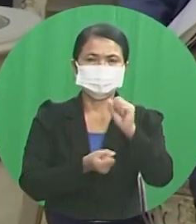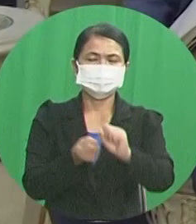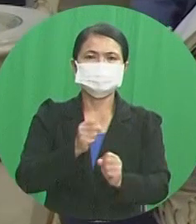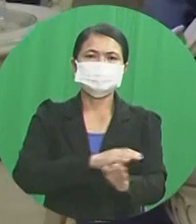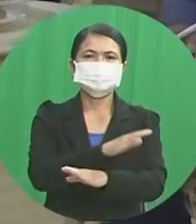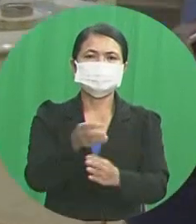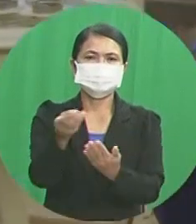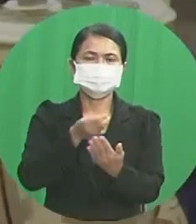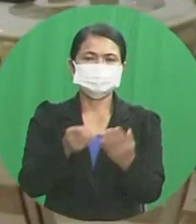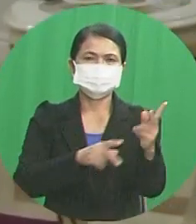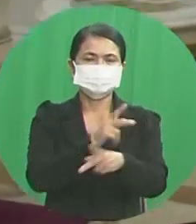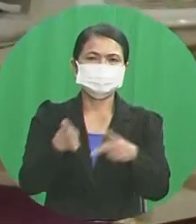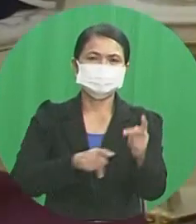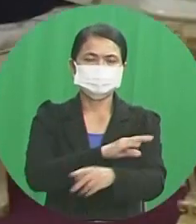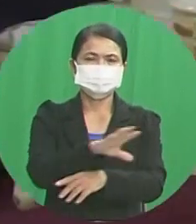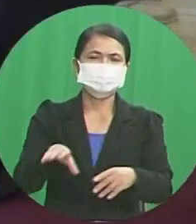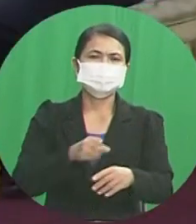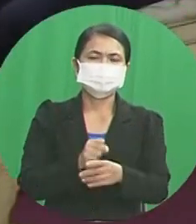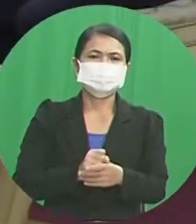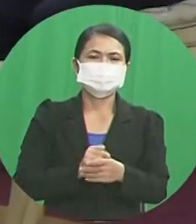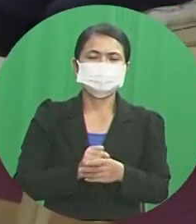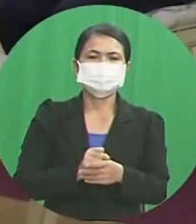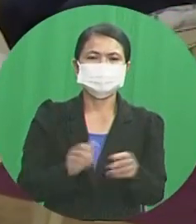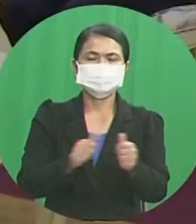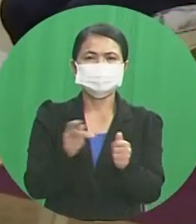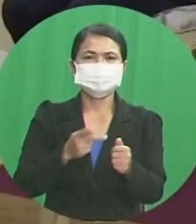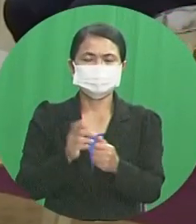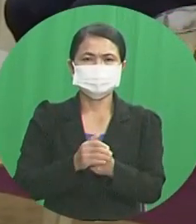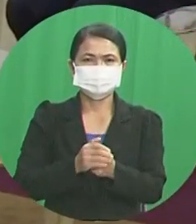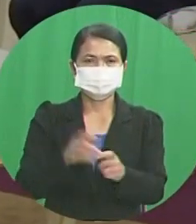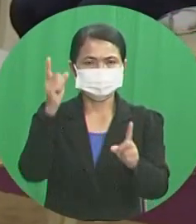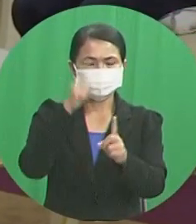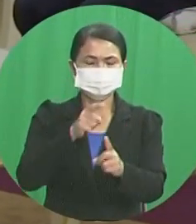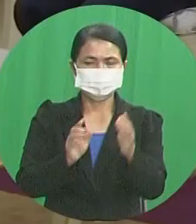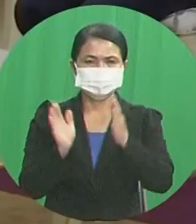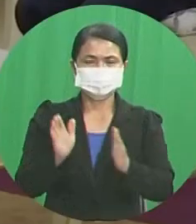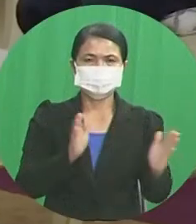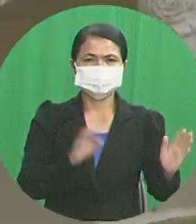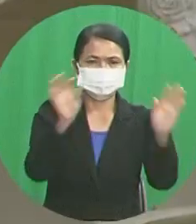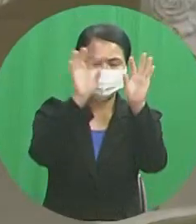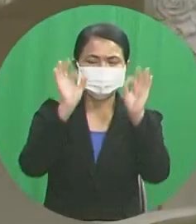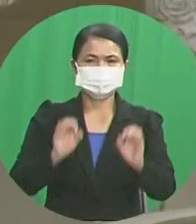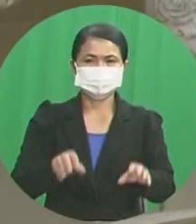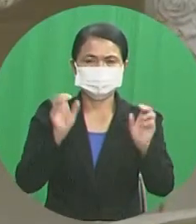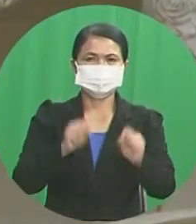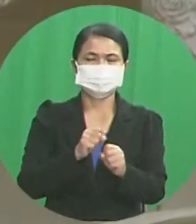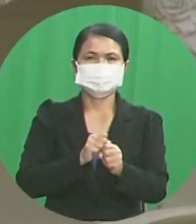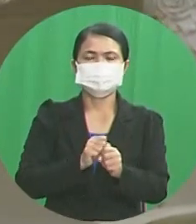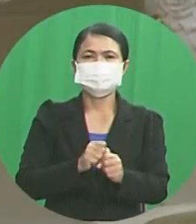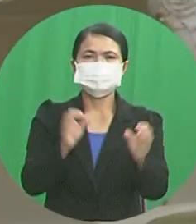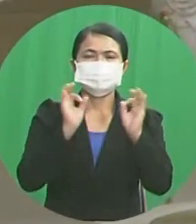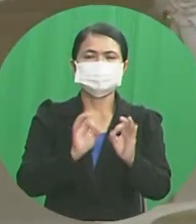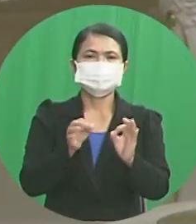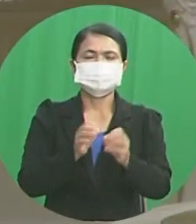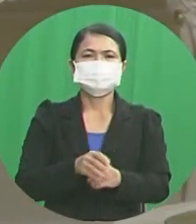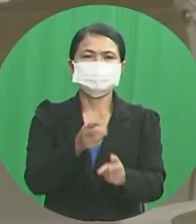គ្រប់គ្រងហិរញ្ញវត្ថុសាធារណៈកម្ពុជាជាមួយគ្នានេះដើម្បីឲ្យការរៀបចំក្របខ័ណ្ឌលទ្ធផលសម្រាប់កិច្ចព្រមព្រៀង